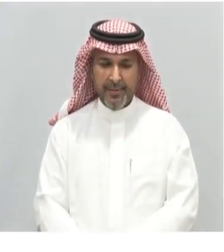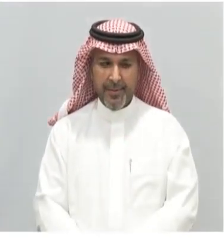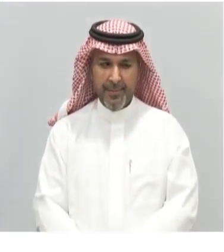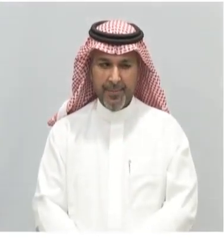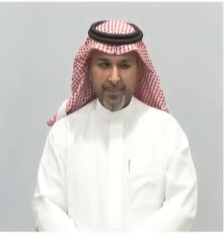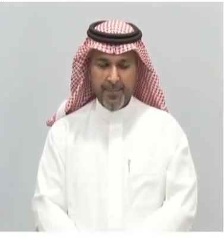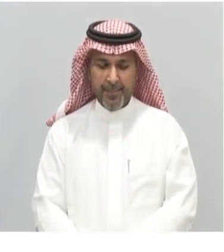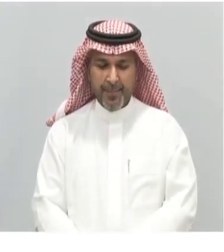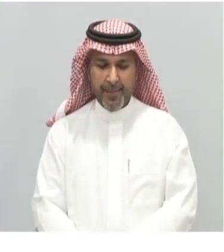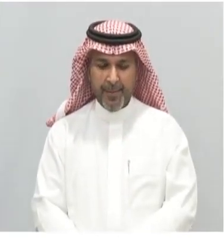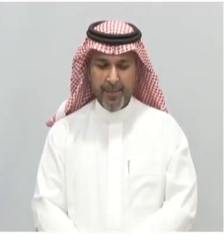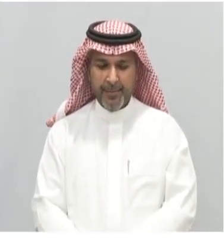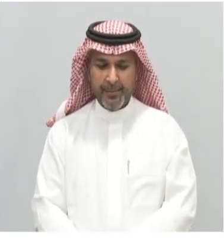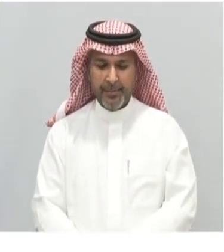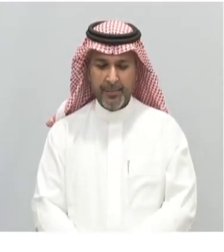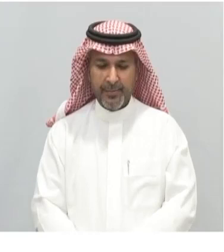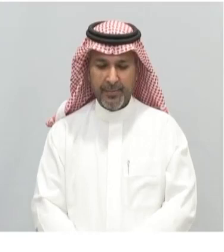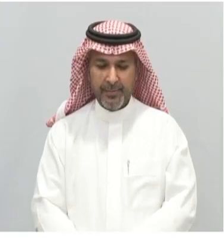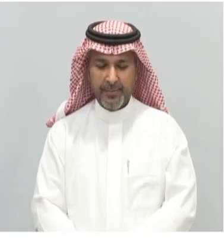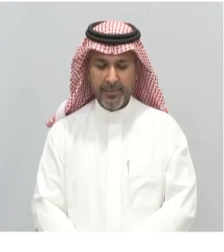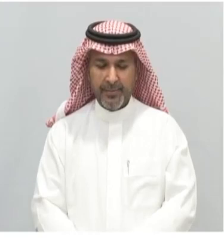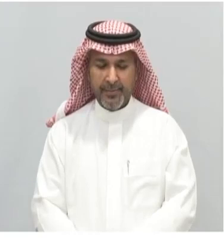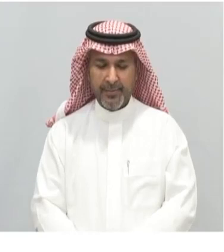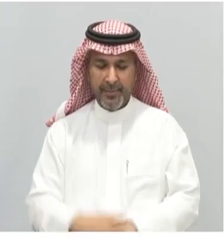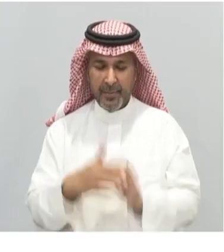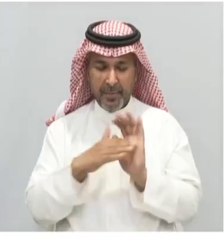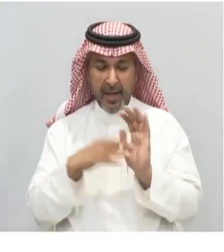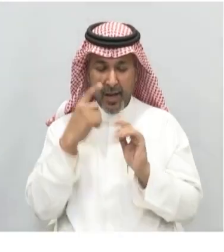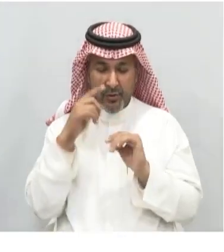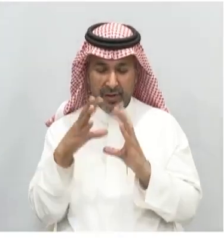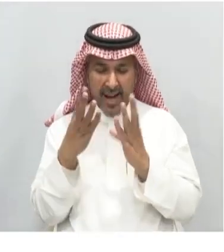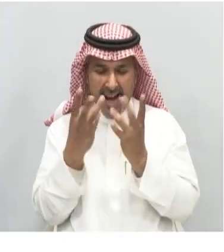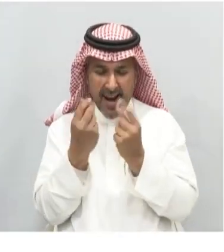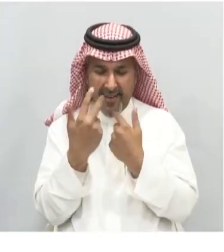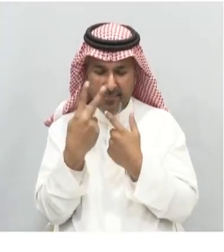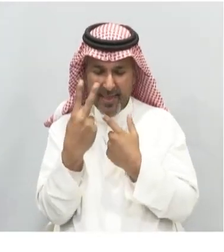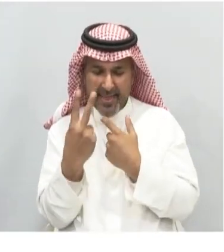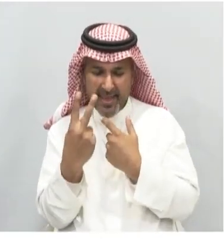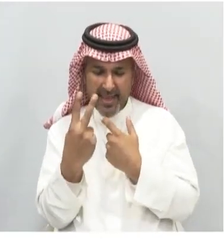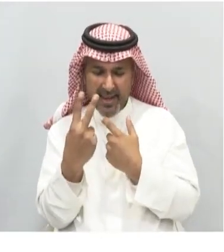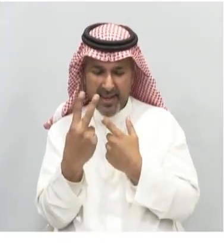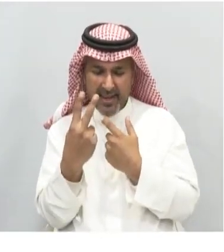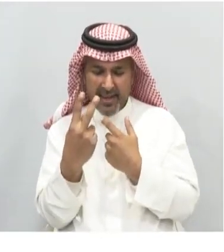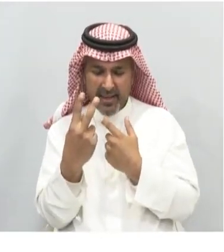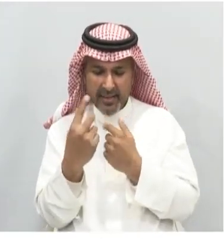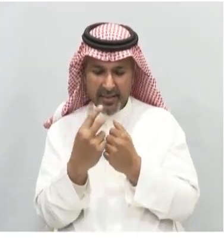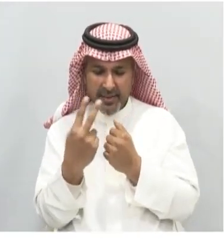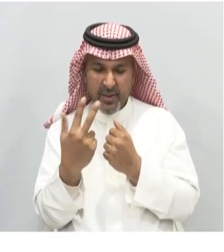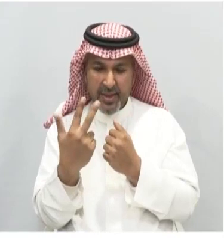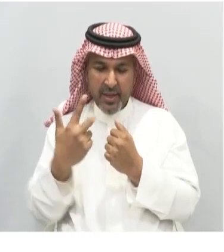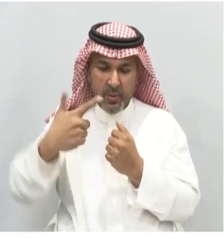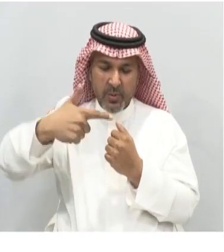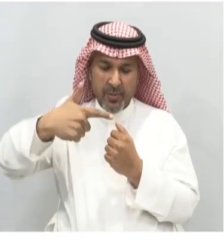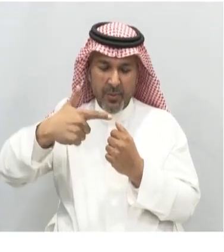الحقيقه المباشره 72 ت 9 اصبح الناتج 8 واضفنا هنا وهنا موجود صفر